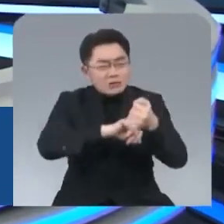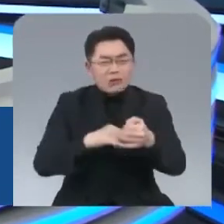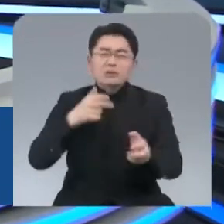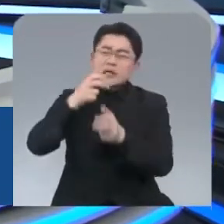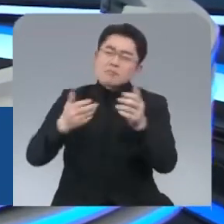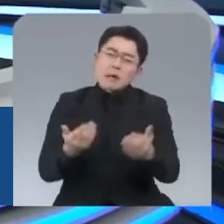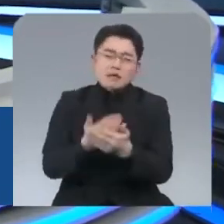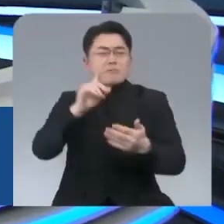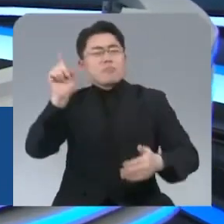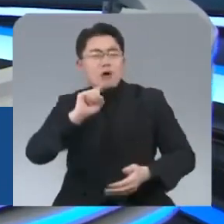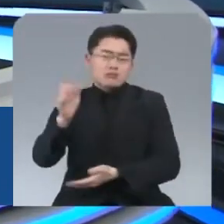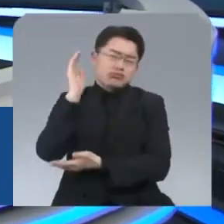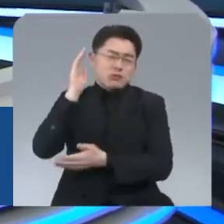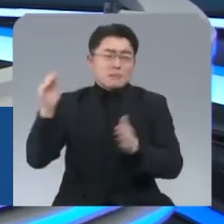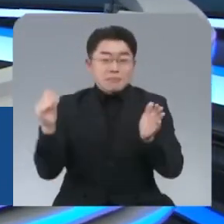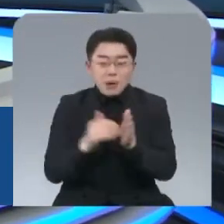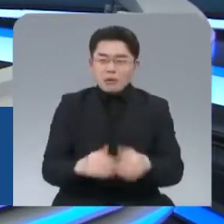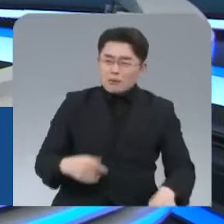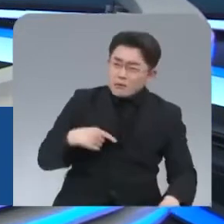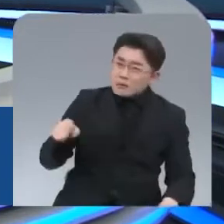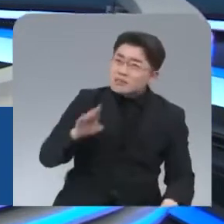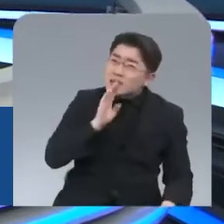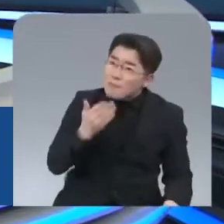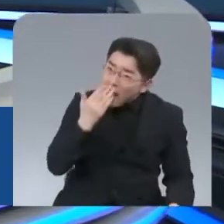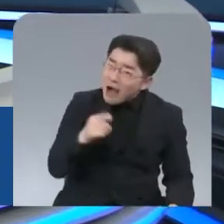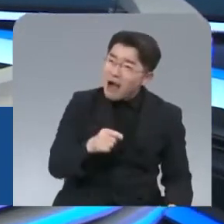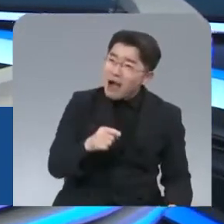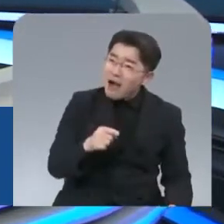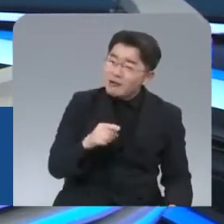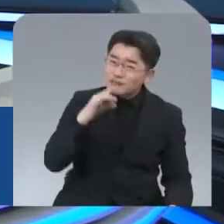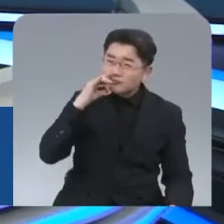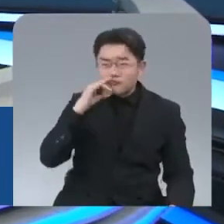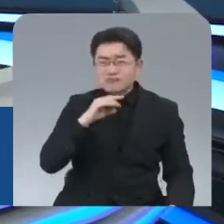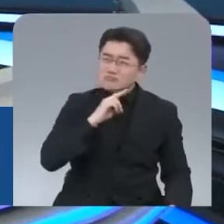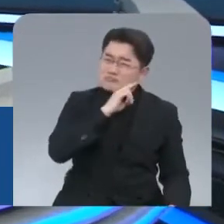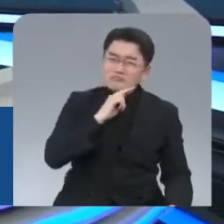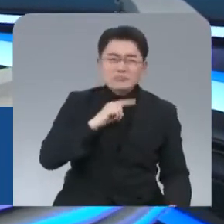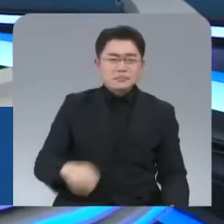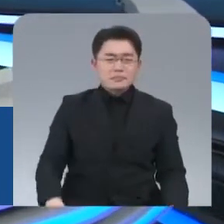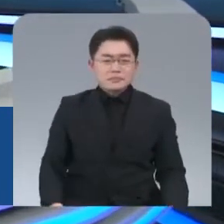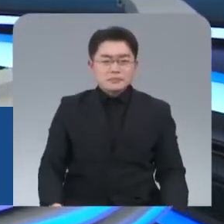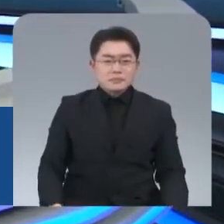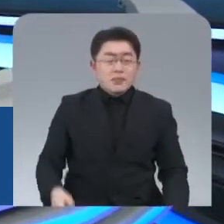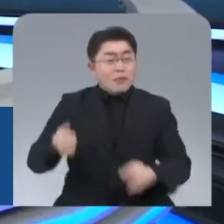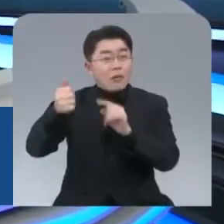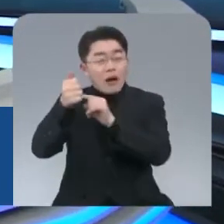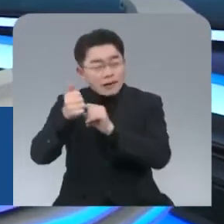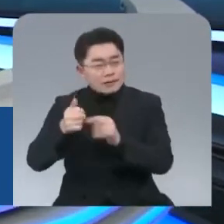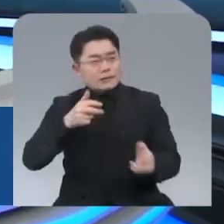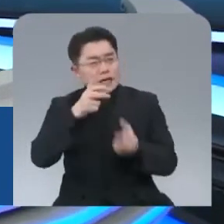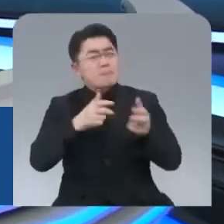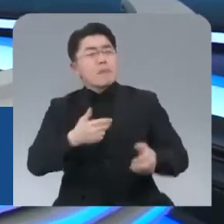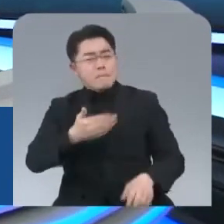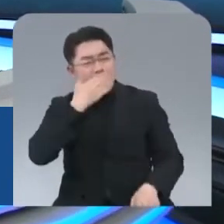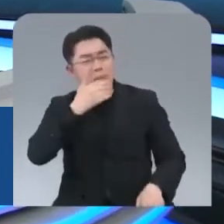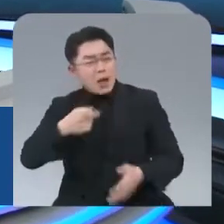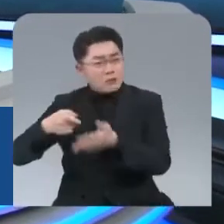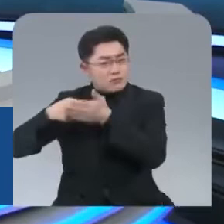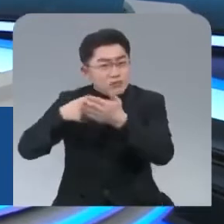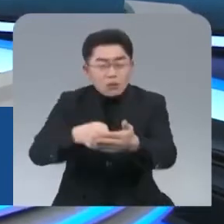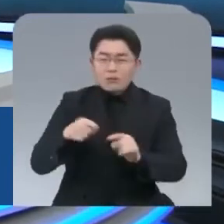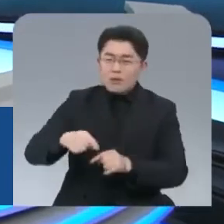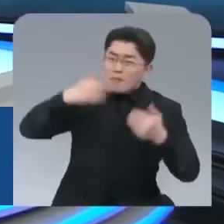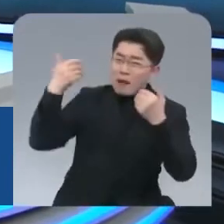우리는 이제 그게 가능 하겠냐 를 묻는 것이고요 그런데 이제 후보가 의지를 가지고 어떤 사업을 추진하겠다 고 하면 지금 단계에서